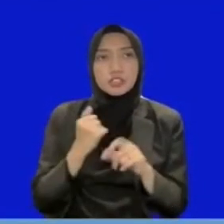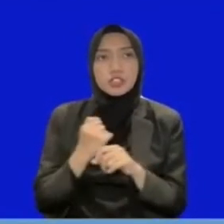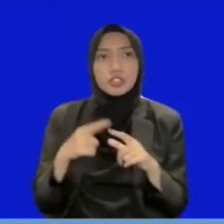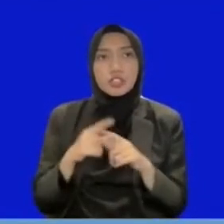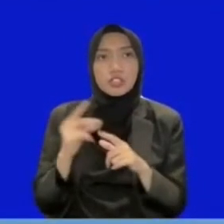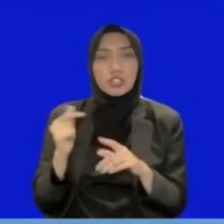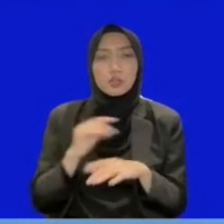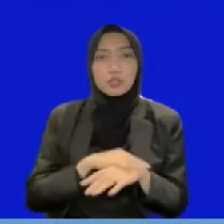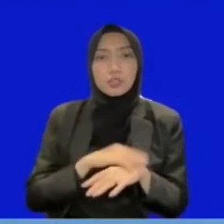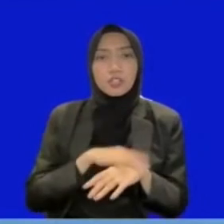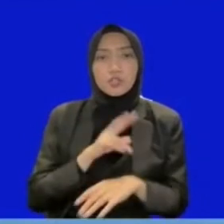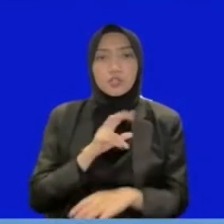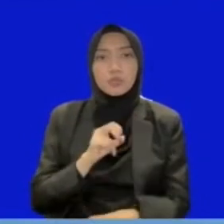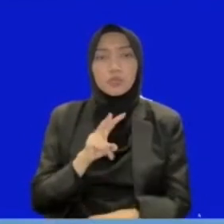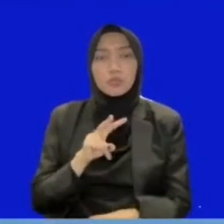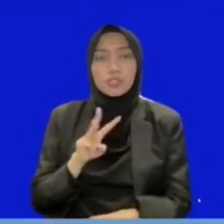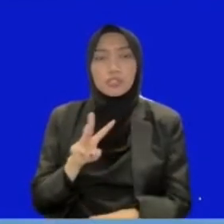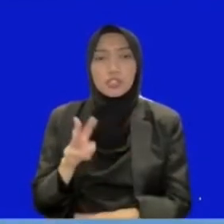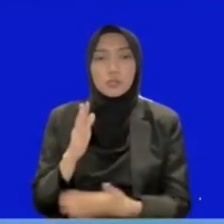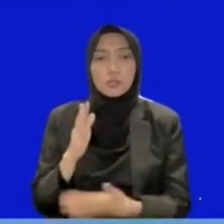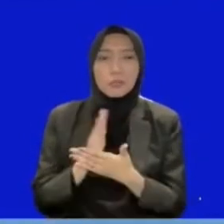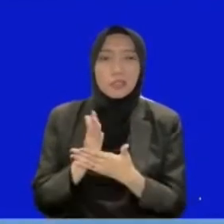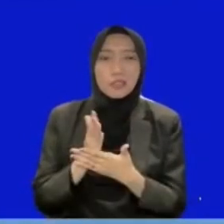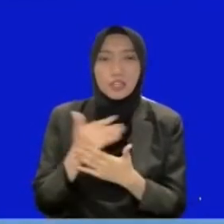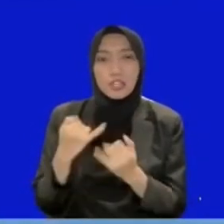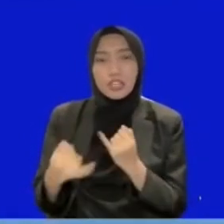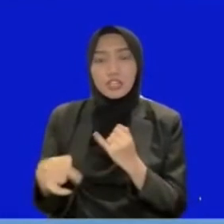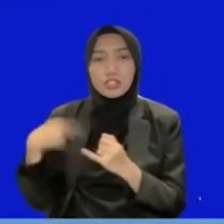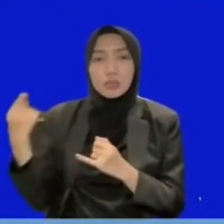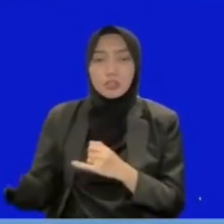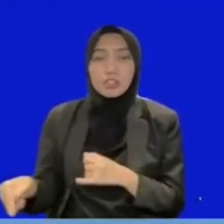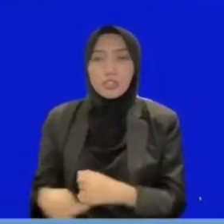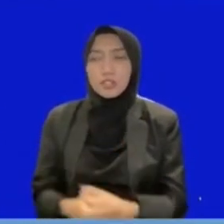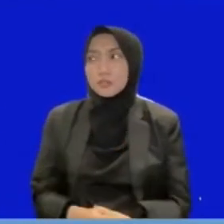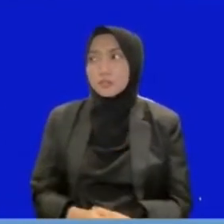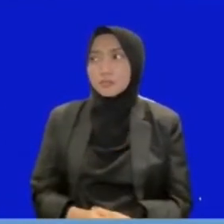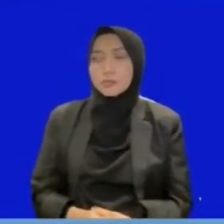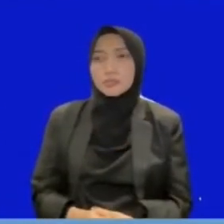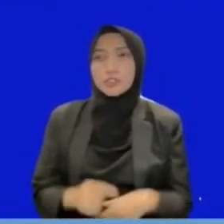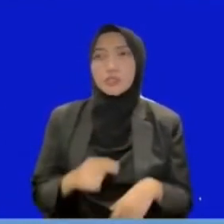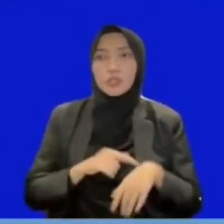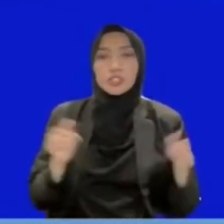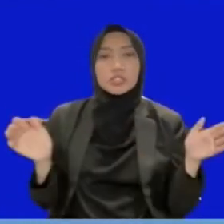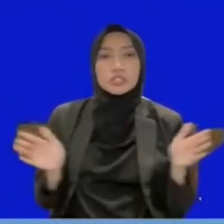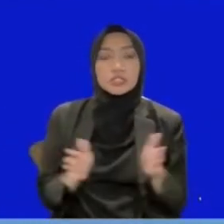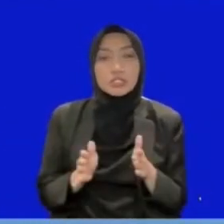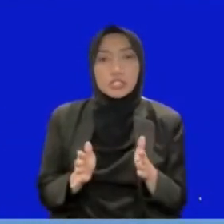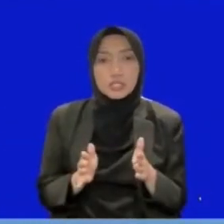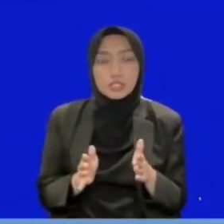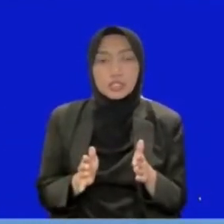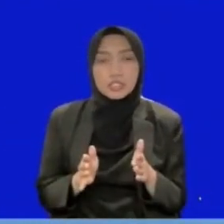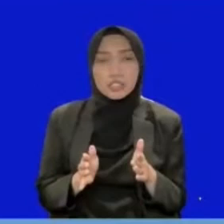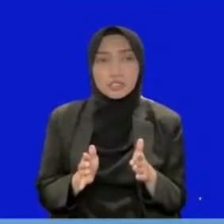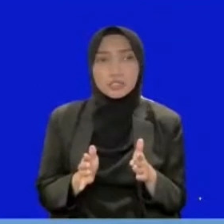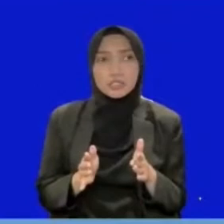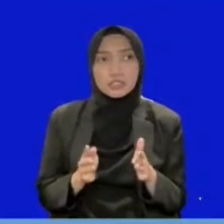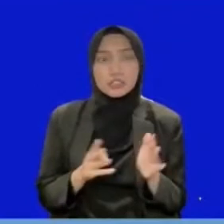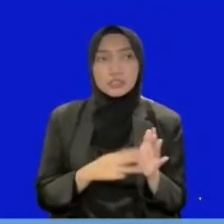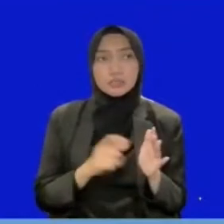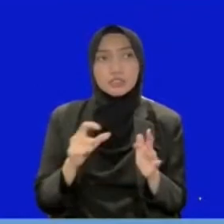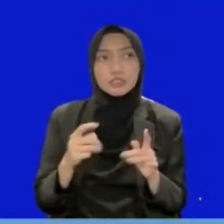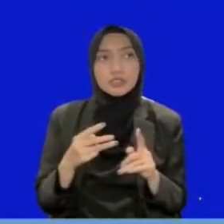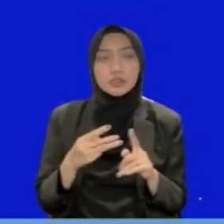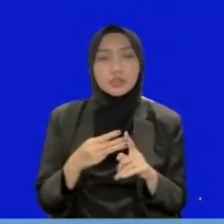2023 pertengahan akhir lah ya sampai sekarang. Jadi dalam waktu singkat itu memang MCB ini mencoba